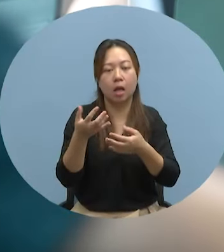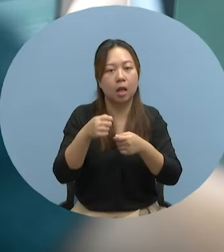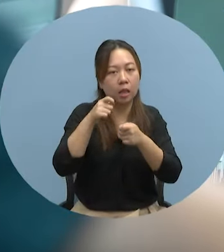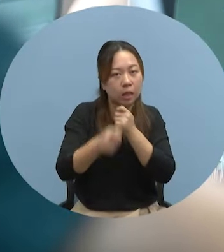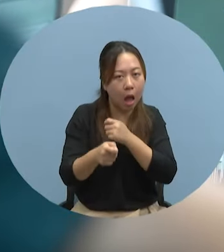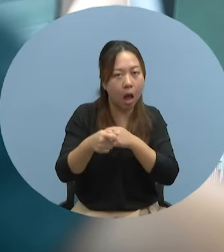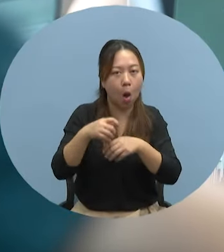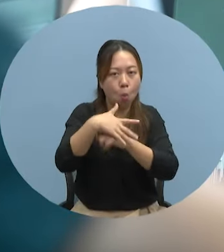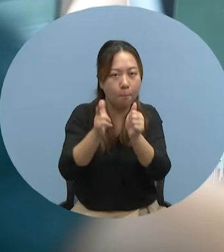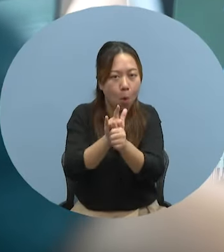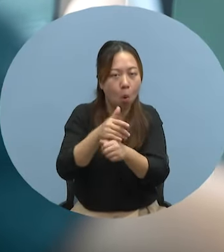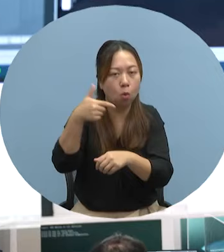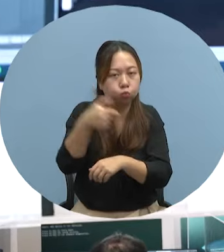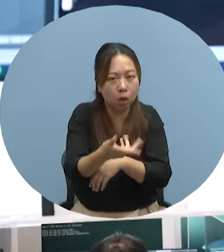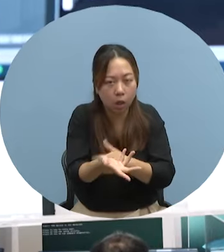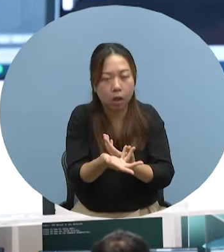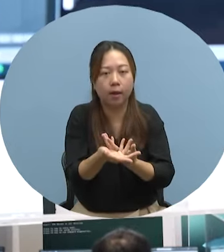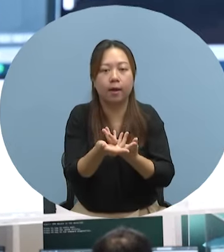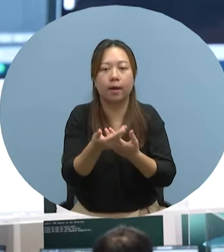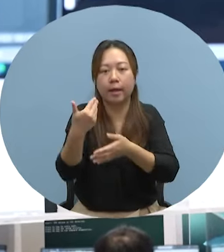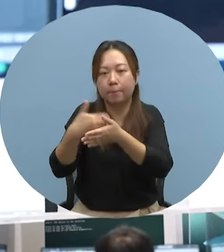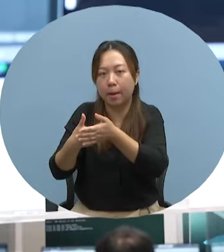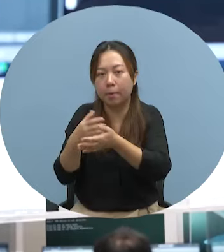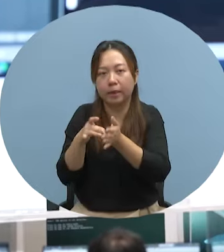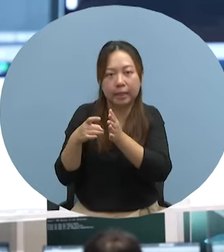可以减碳，可以减低用能源。